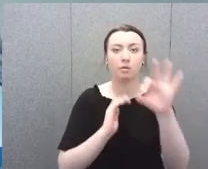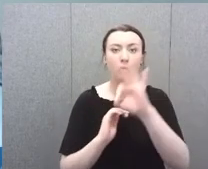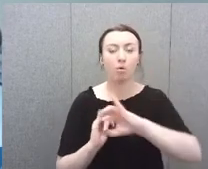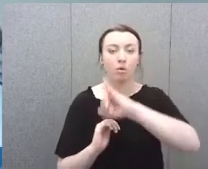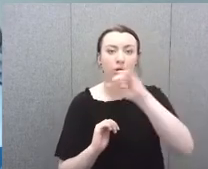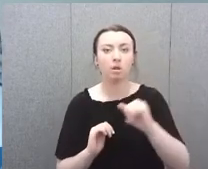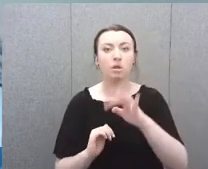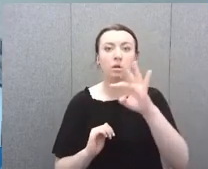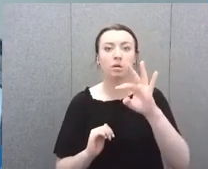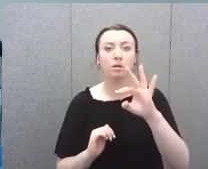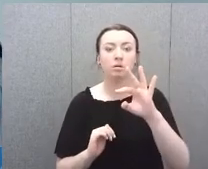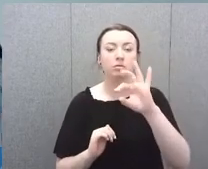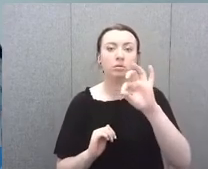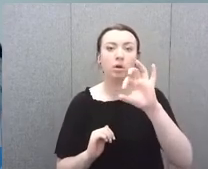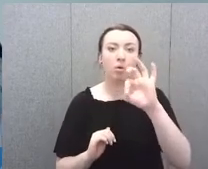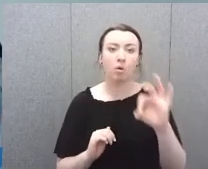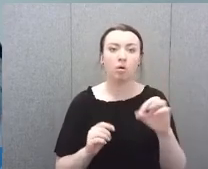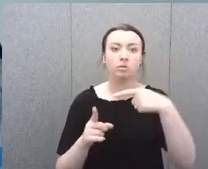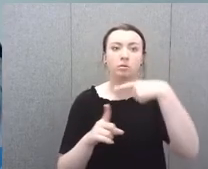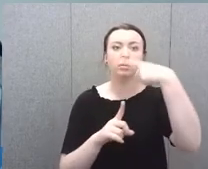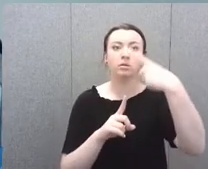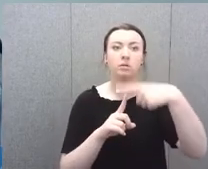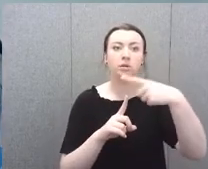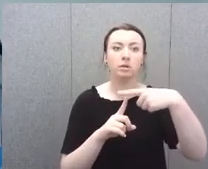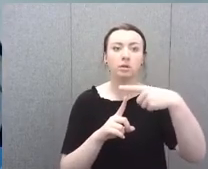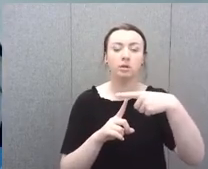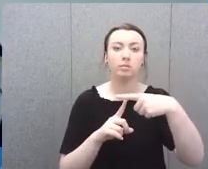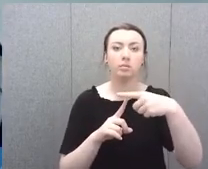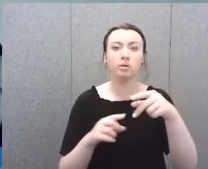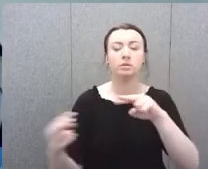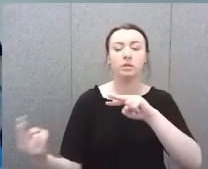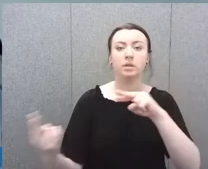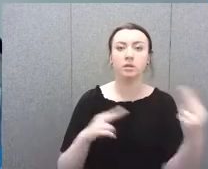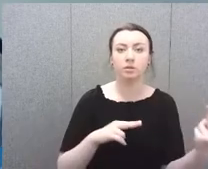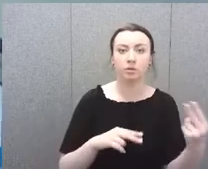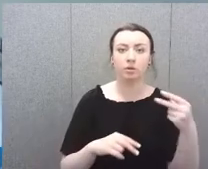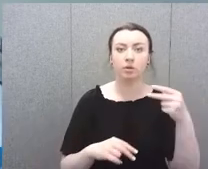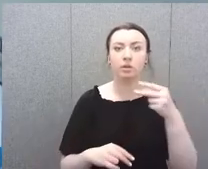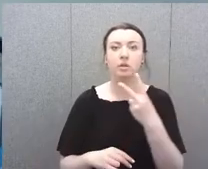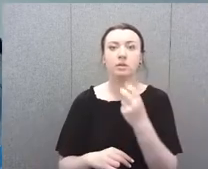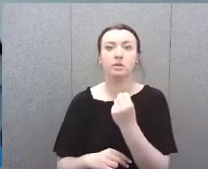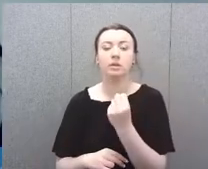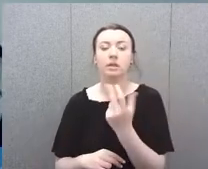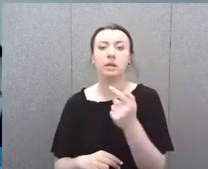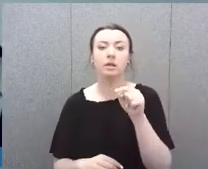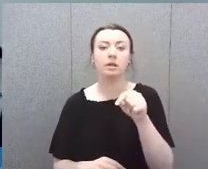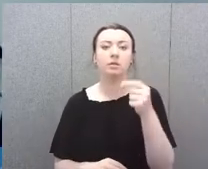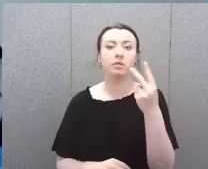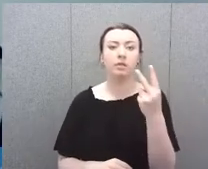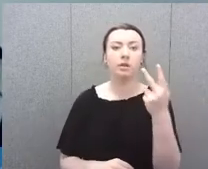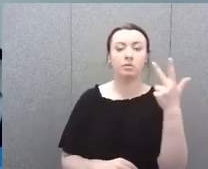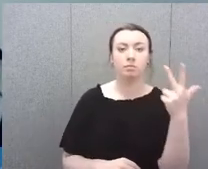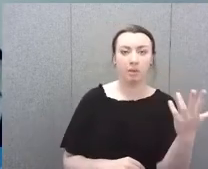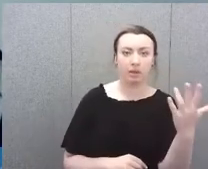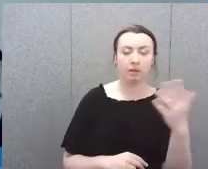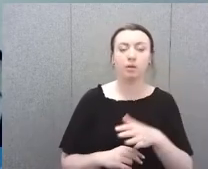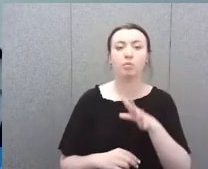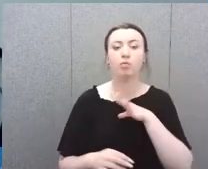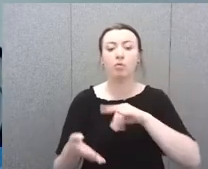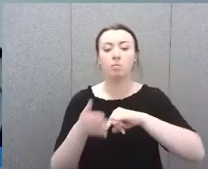резолюции Совета Безопасности ООН 1325 до 2020 года. С того